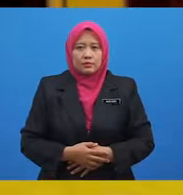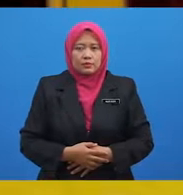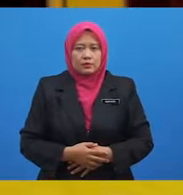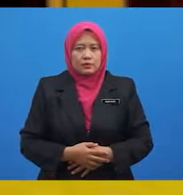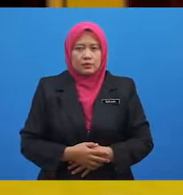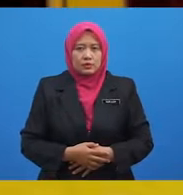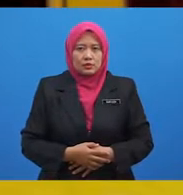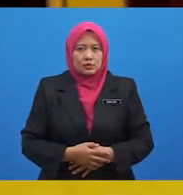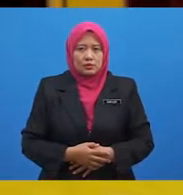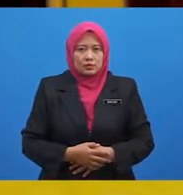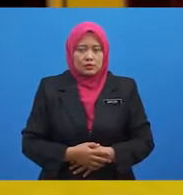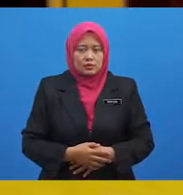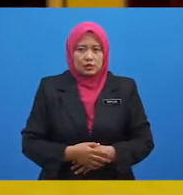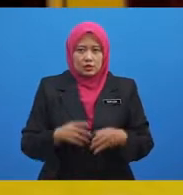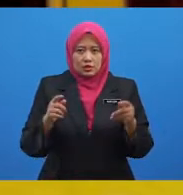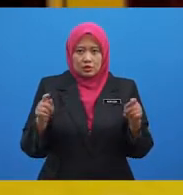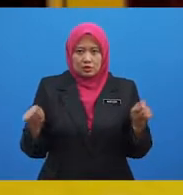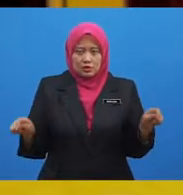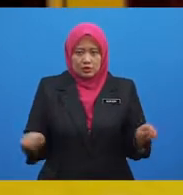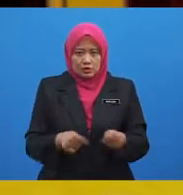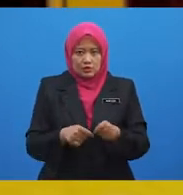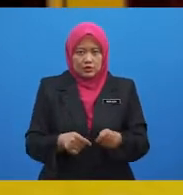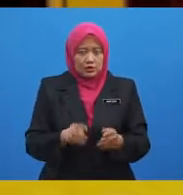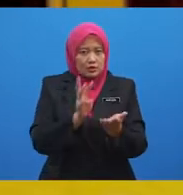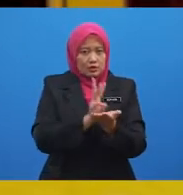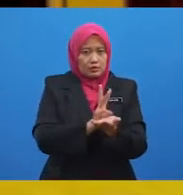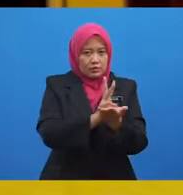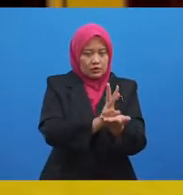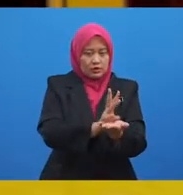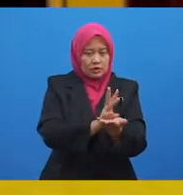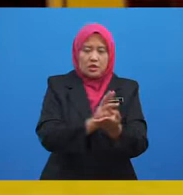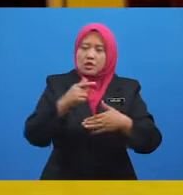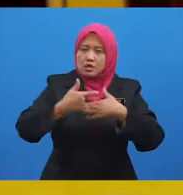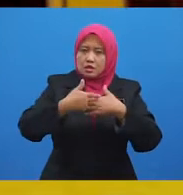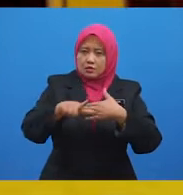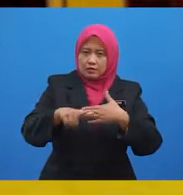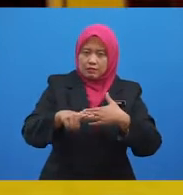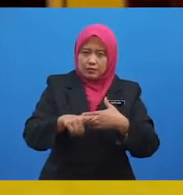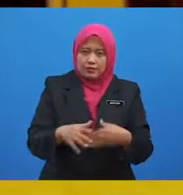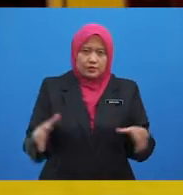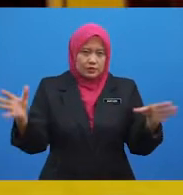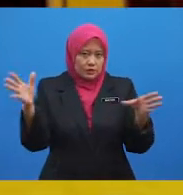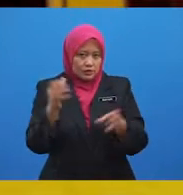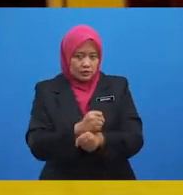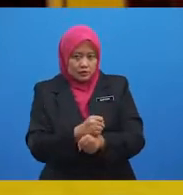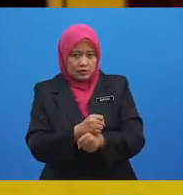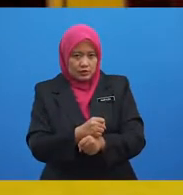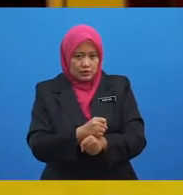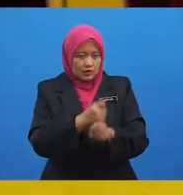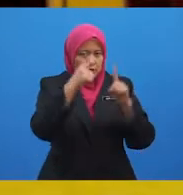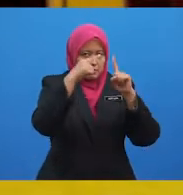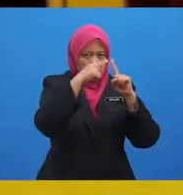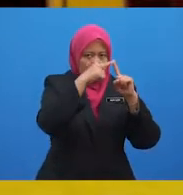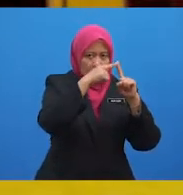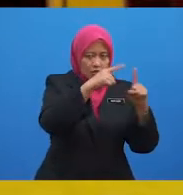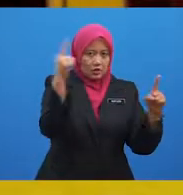jelas melalui tindakan yang diambil oleh pawang sebaik-baik sahaja beliau dipanggil menghadap oleh